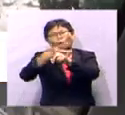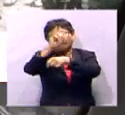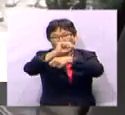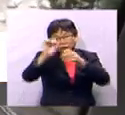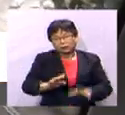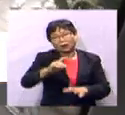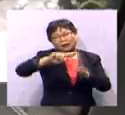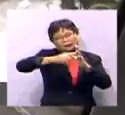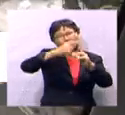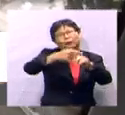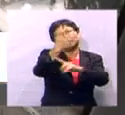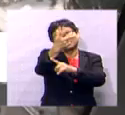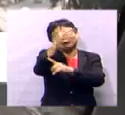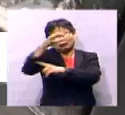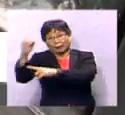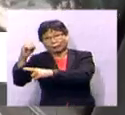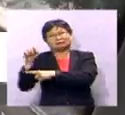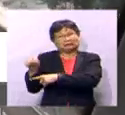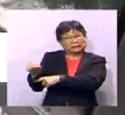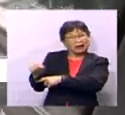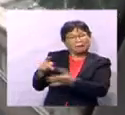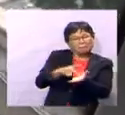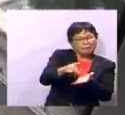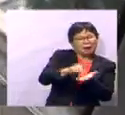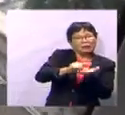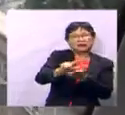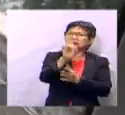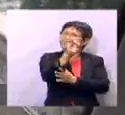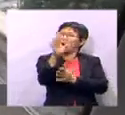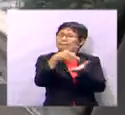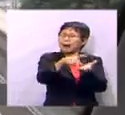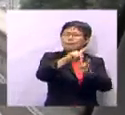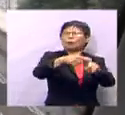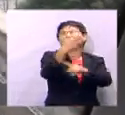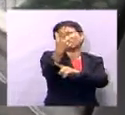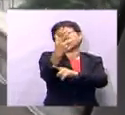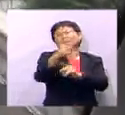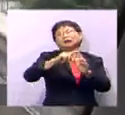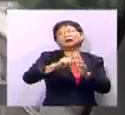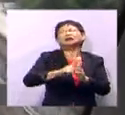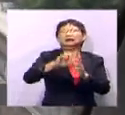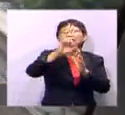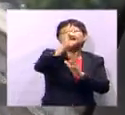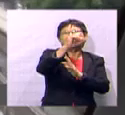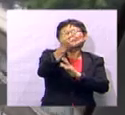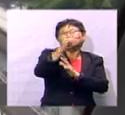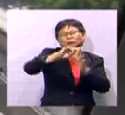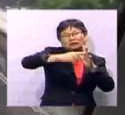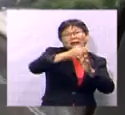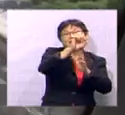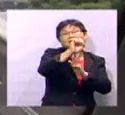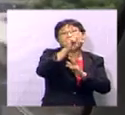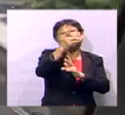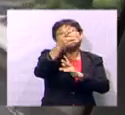pekerjanya bermula Mac lalu. Syarikat didakwa hanya membayar gaji sekali sahaja pada bulan Mac sejak skim itu dilaksanakan.